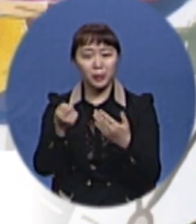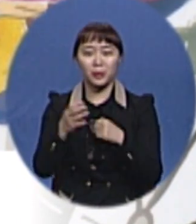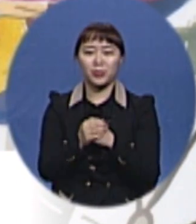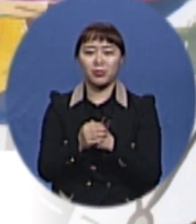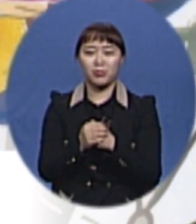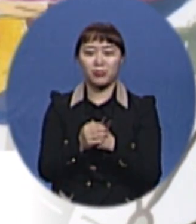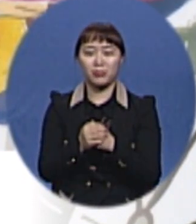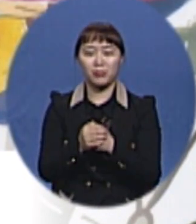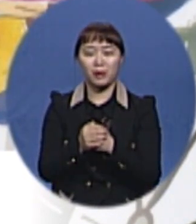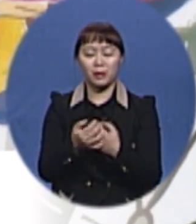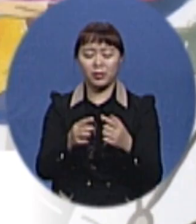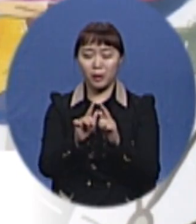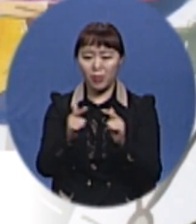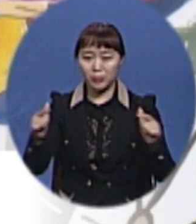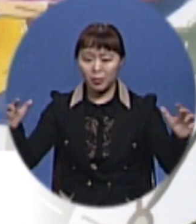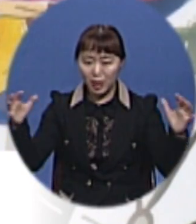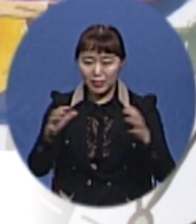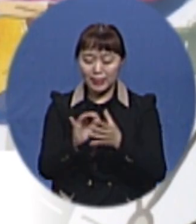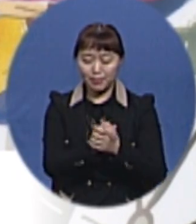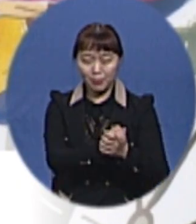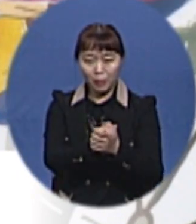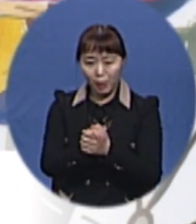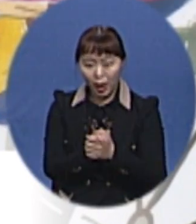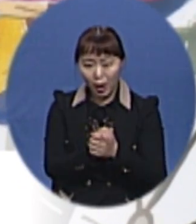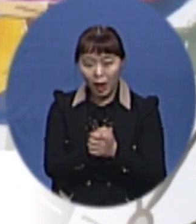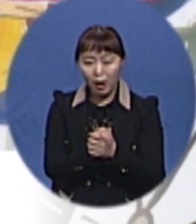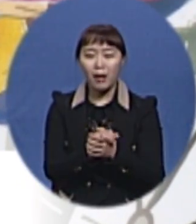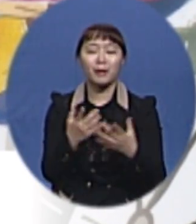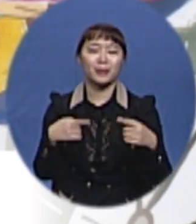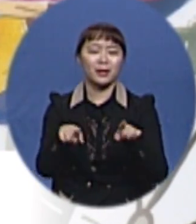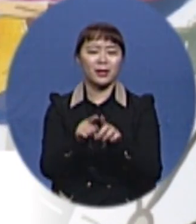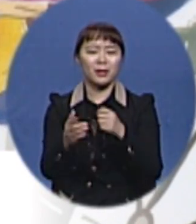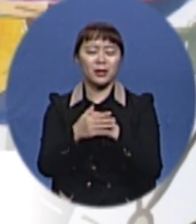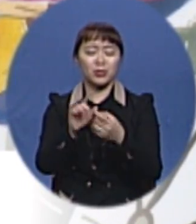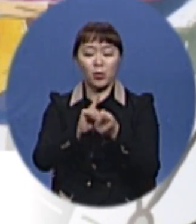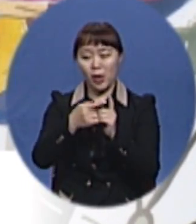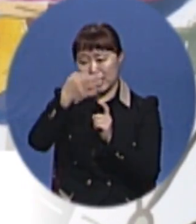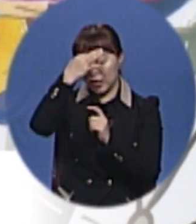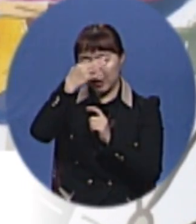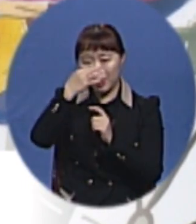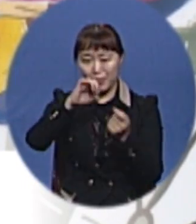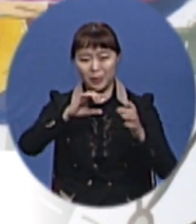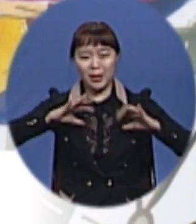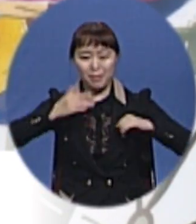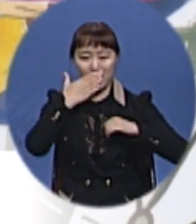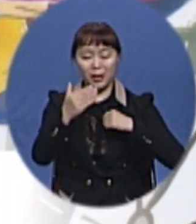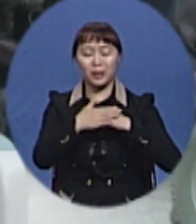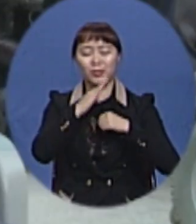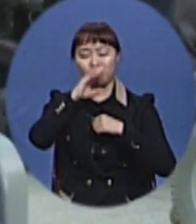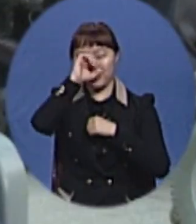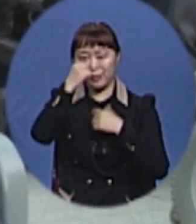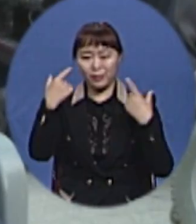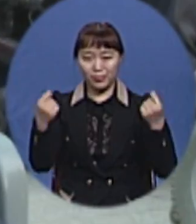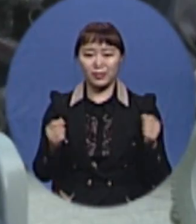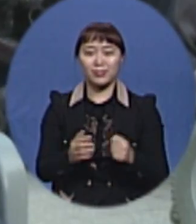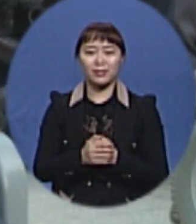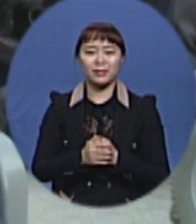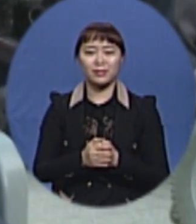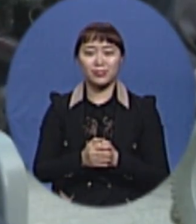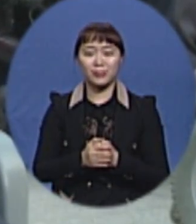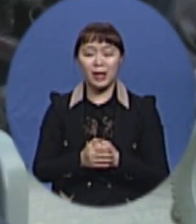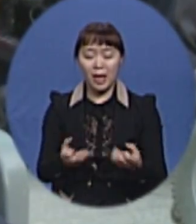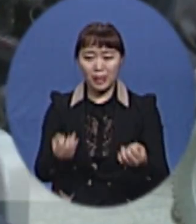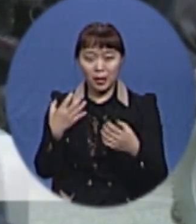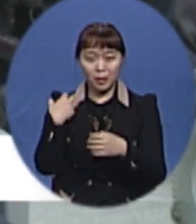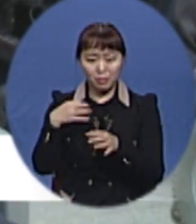뭐 같이 여러 시간에서 친목 도모 겸 하면서 서로의 기술을 뽐낼 수 있어서 상당히 좋은 것 같습니다.